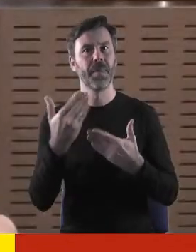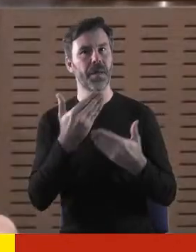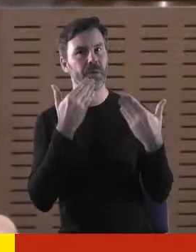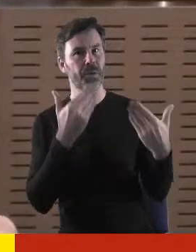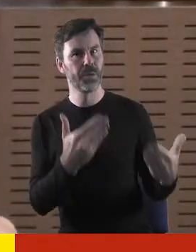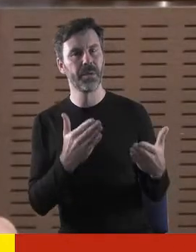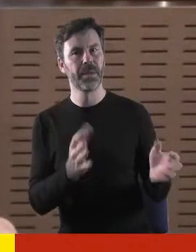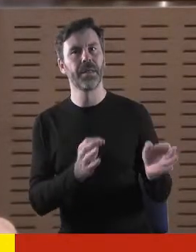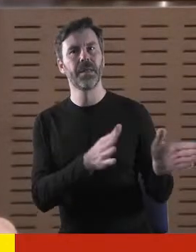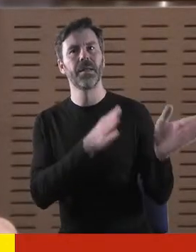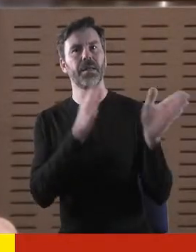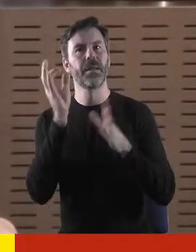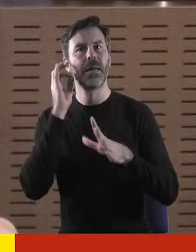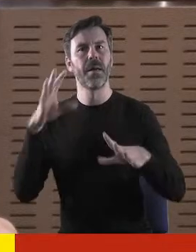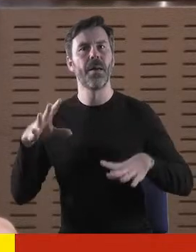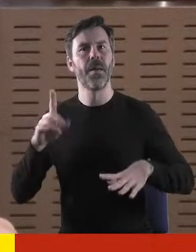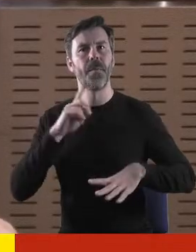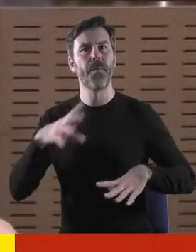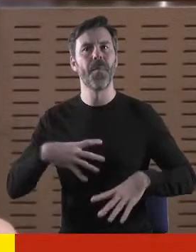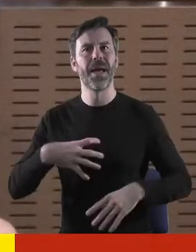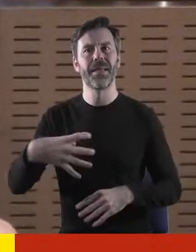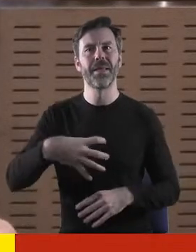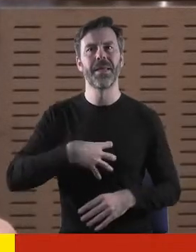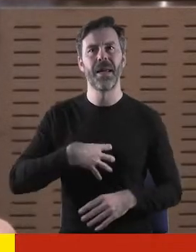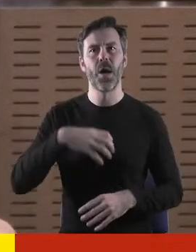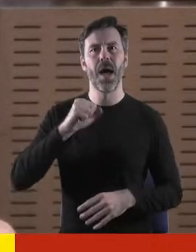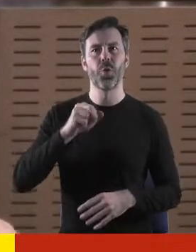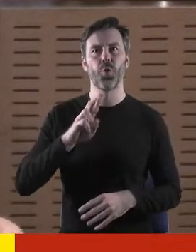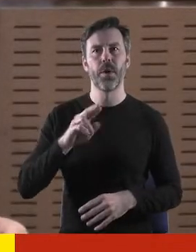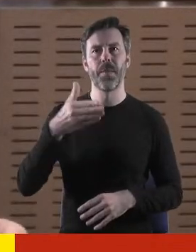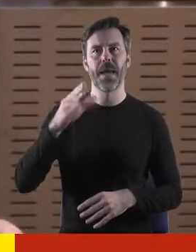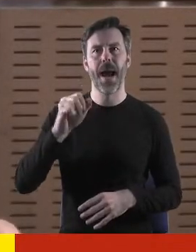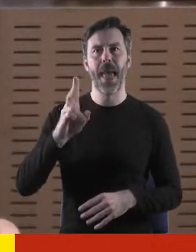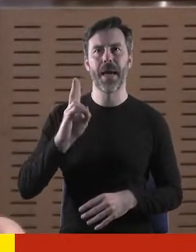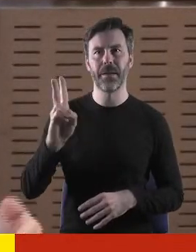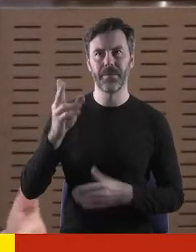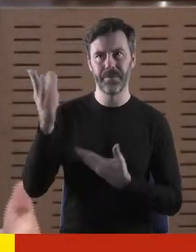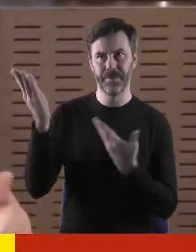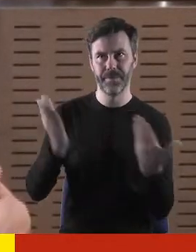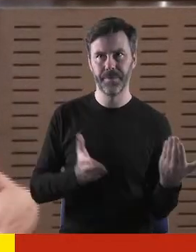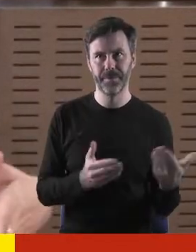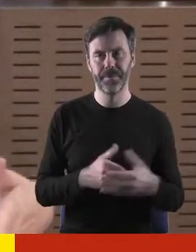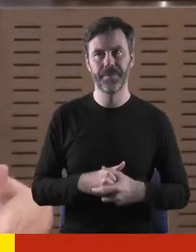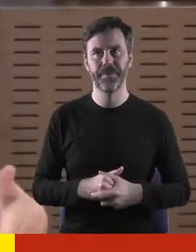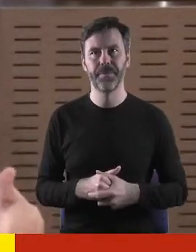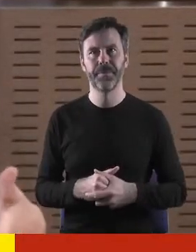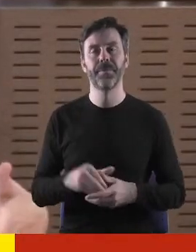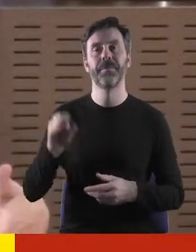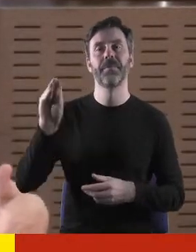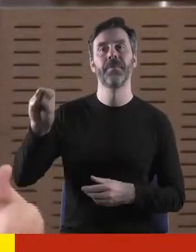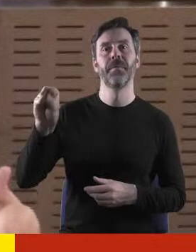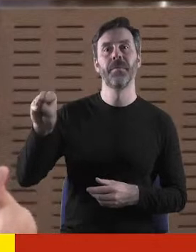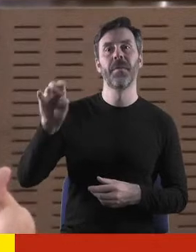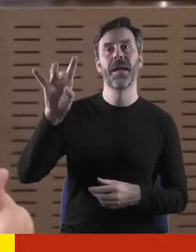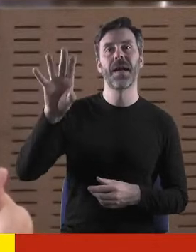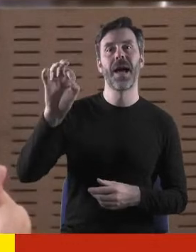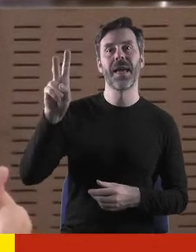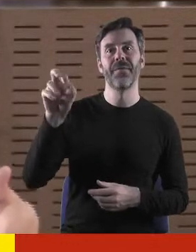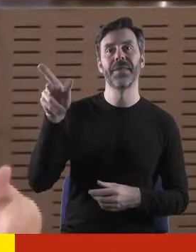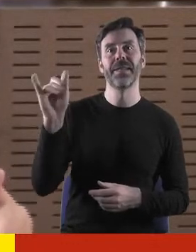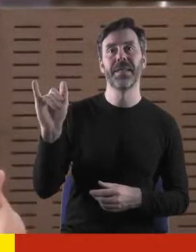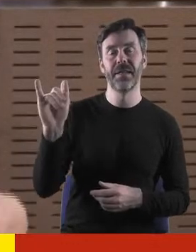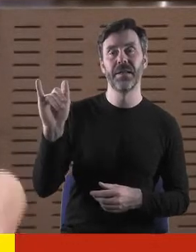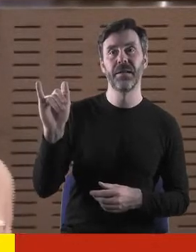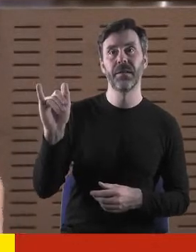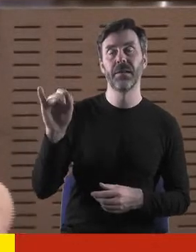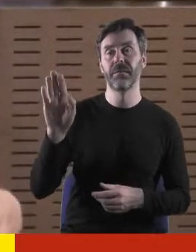Dziękuję bardzo. Proszę bardzo, pan dyrektor Artur Michalak. Proszę bardzo. Zwracam się do pana radnego Arkadiusza Gajewskiego. Zgodnie